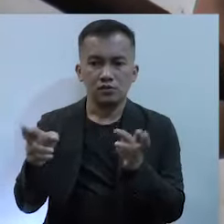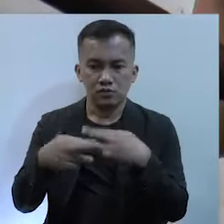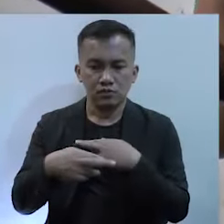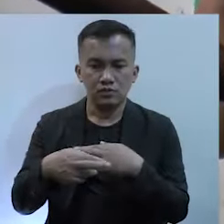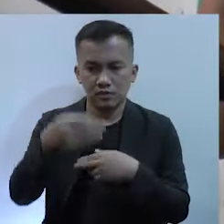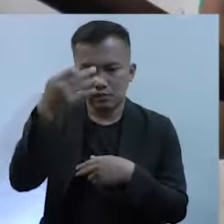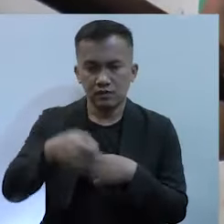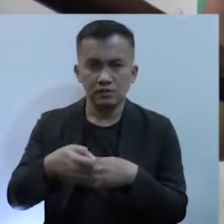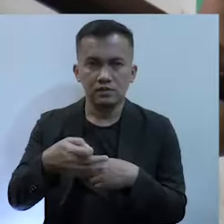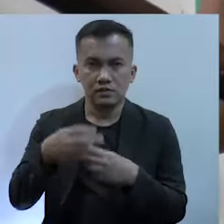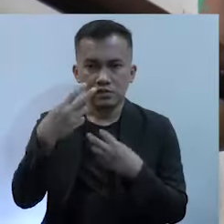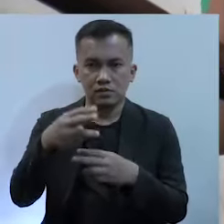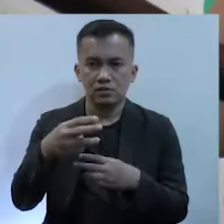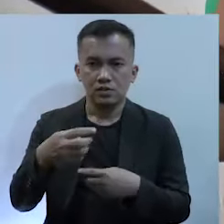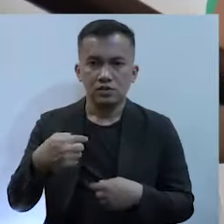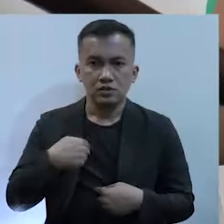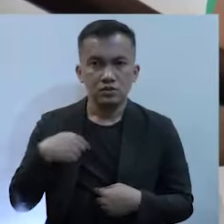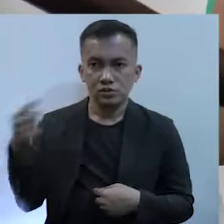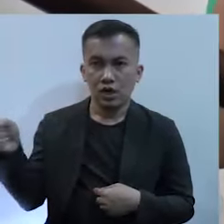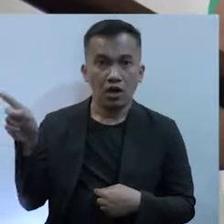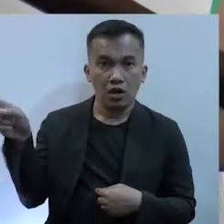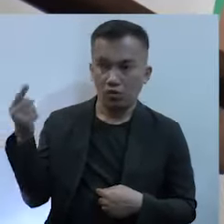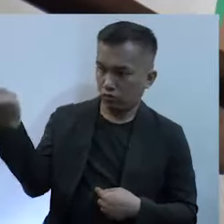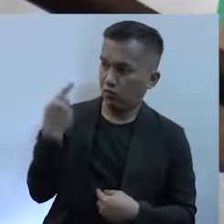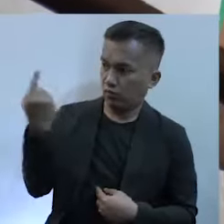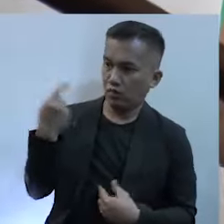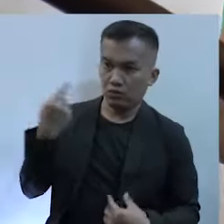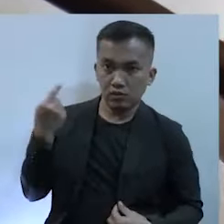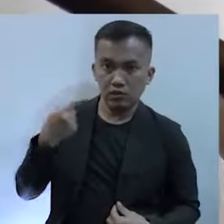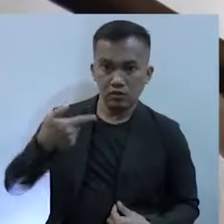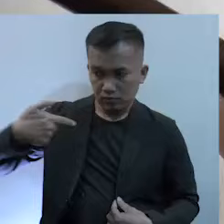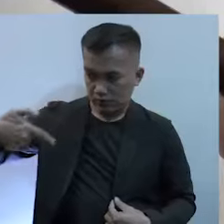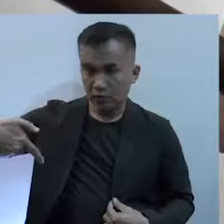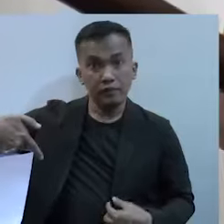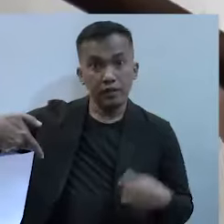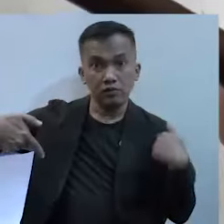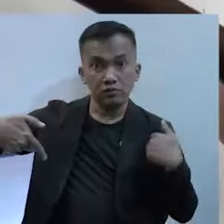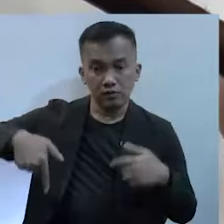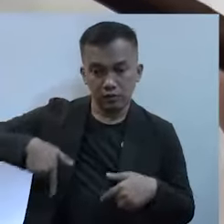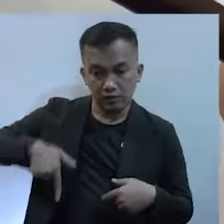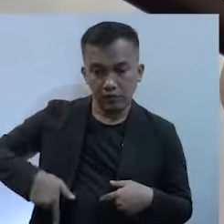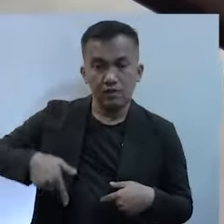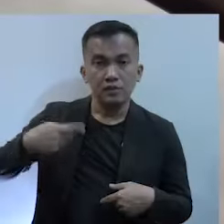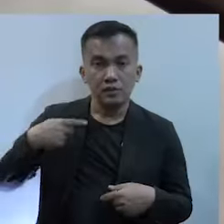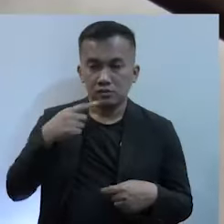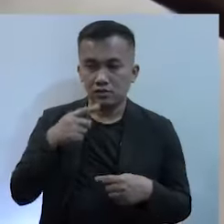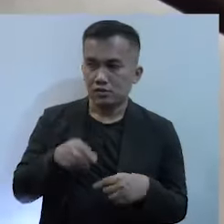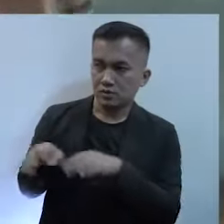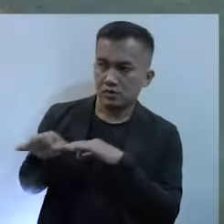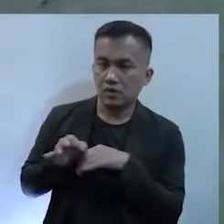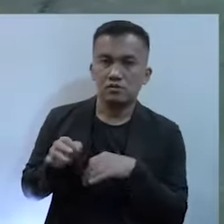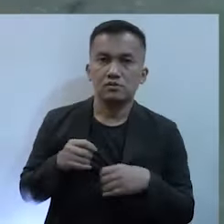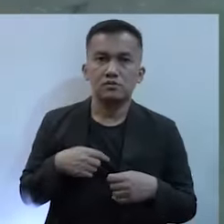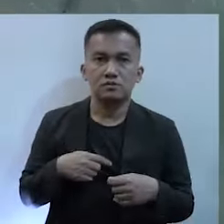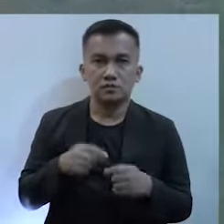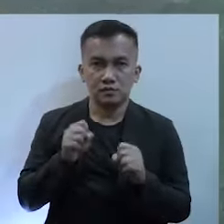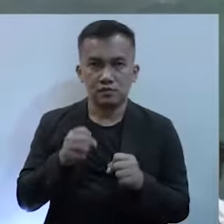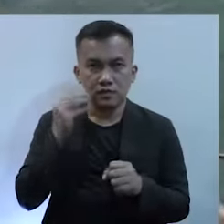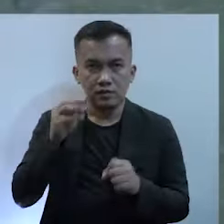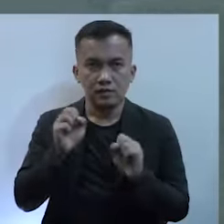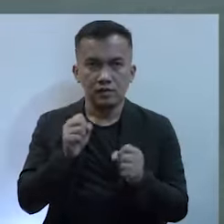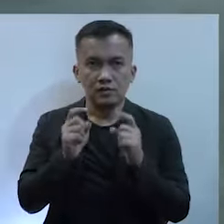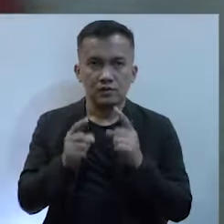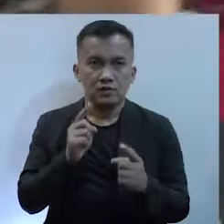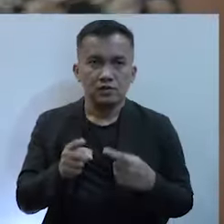ng bintana ko. Dinuduro-duro po niya ako. May dala po siyang baril. Ikaw babae ko pong tao. Ma'am, pwede po kayong